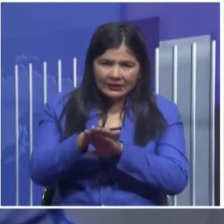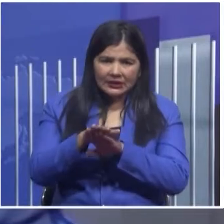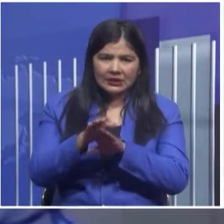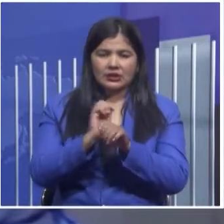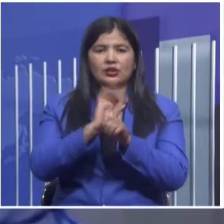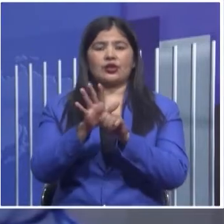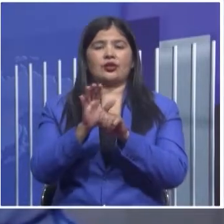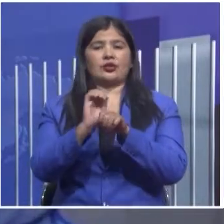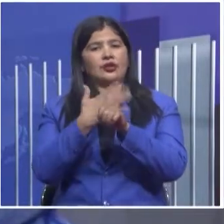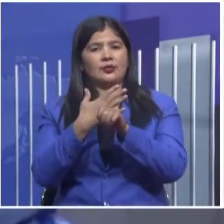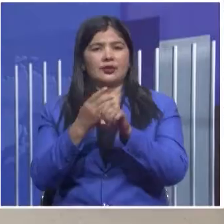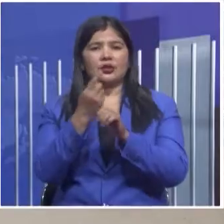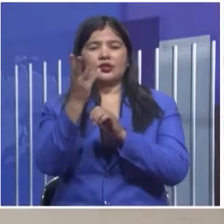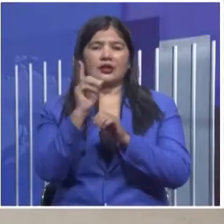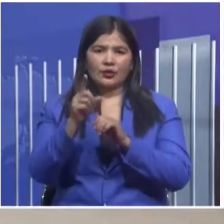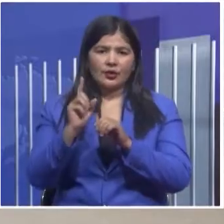यसअघि